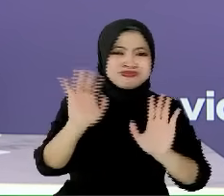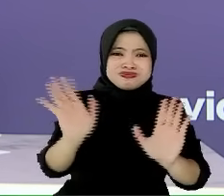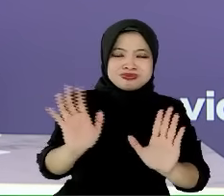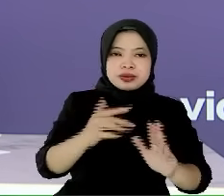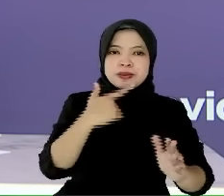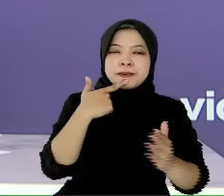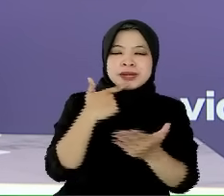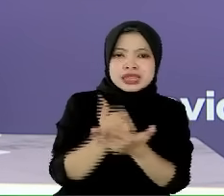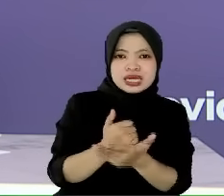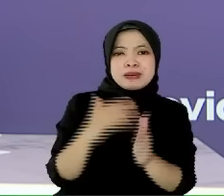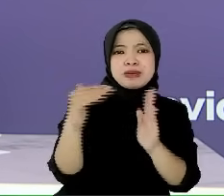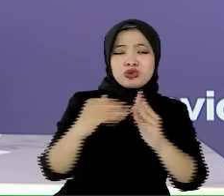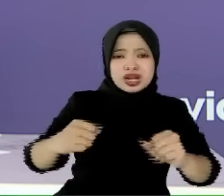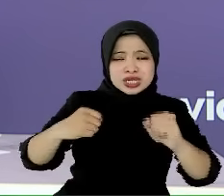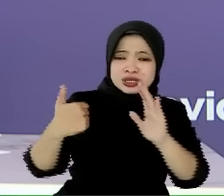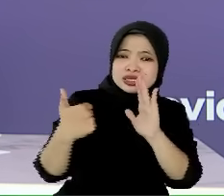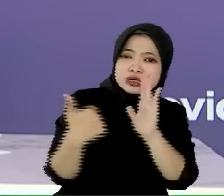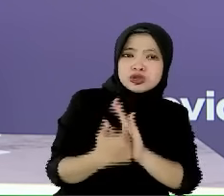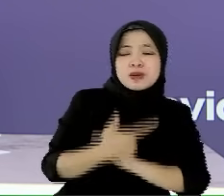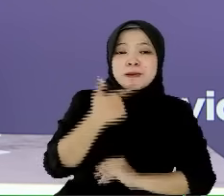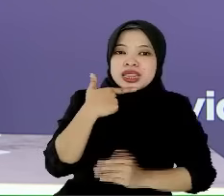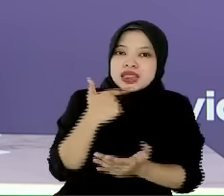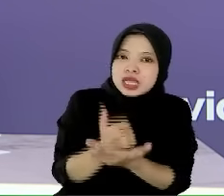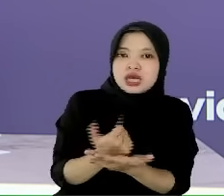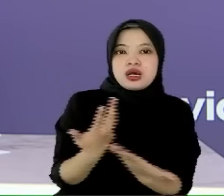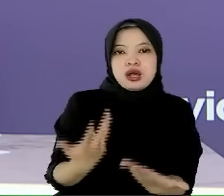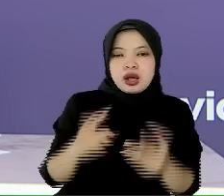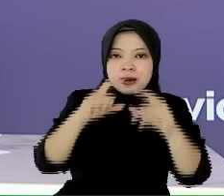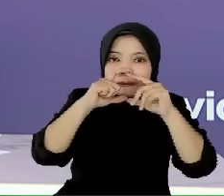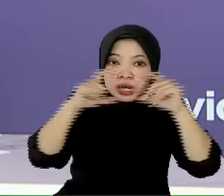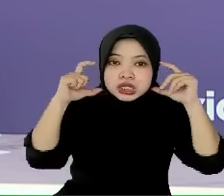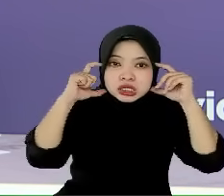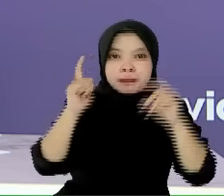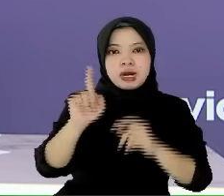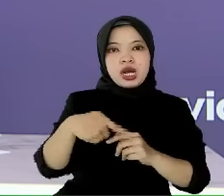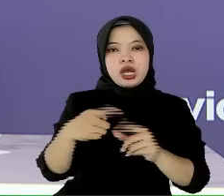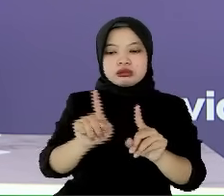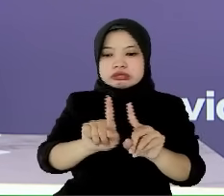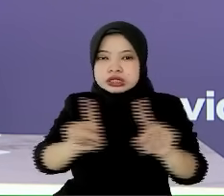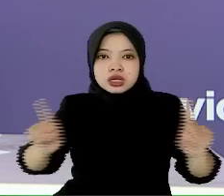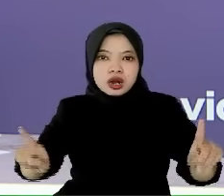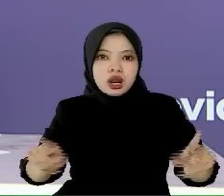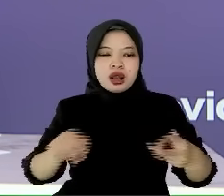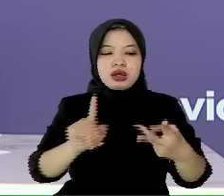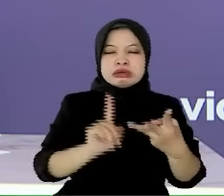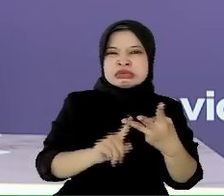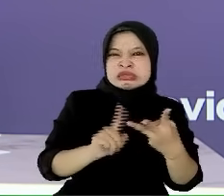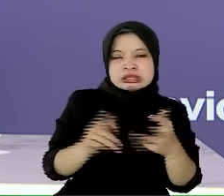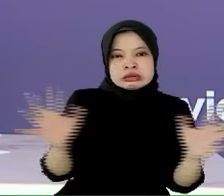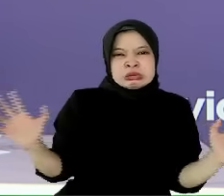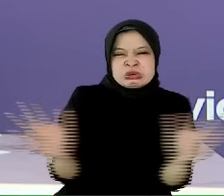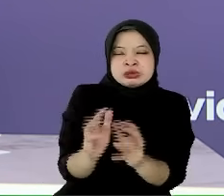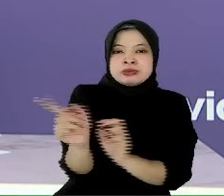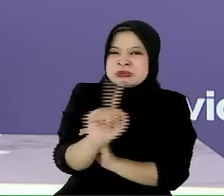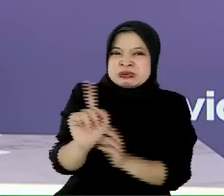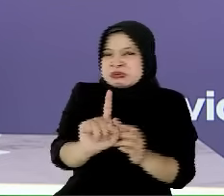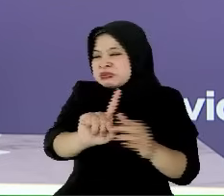melupakan pentingnya proteksi protokol kesehatan, baik memakai masker, menjaga jarak, dan menjauhi